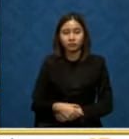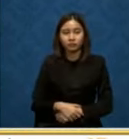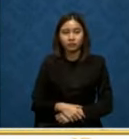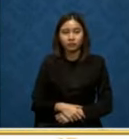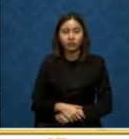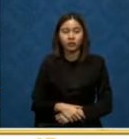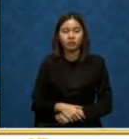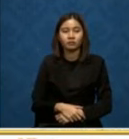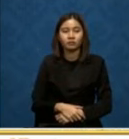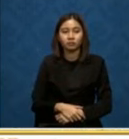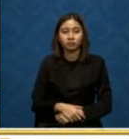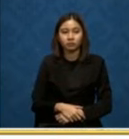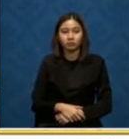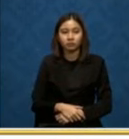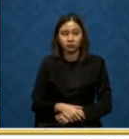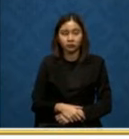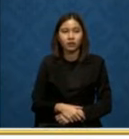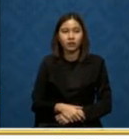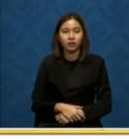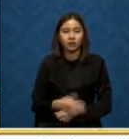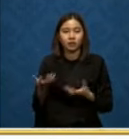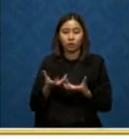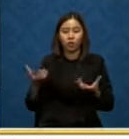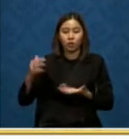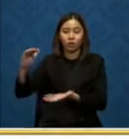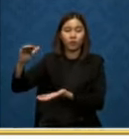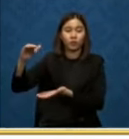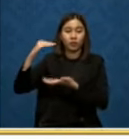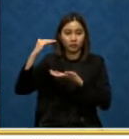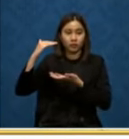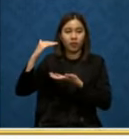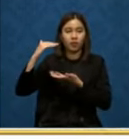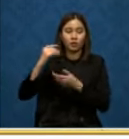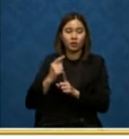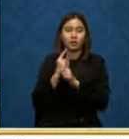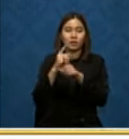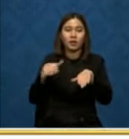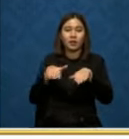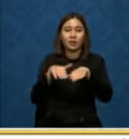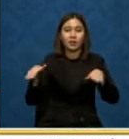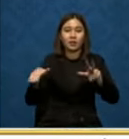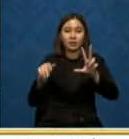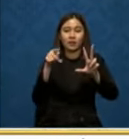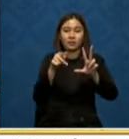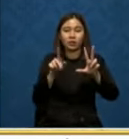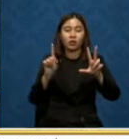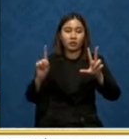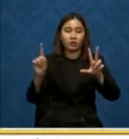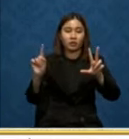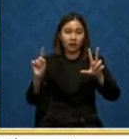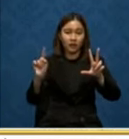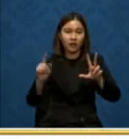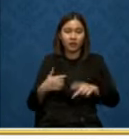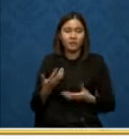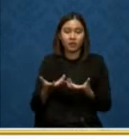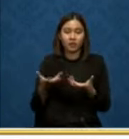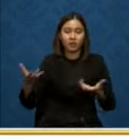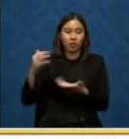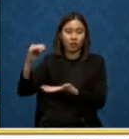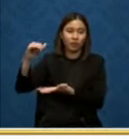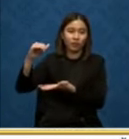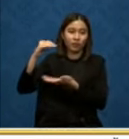ดูนะครับการนำเข้าวัตถุดิบทดแทนตามมาตรการ 3-1ซึ่งมีการนำเข้าวัตถุ